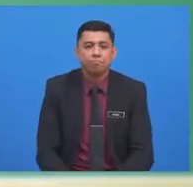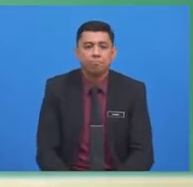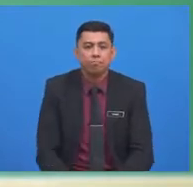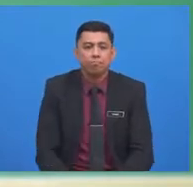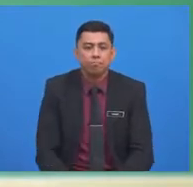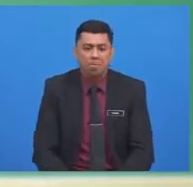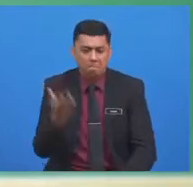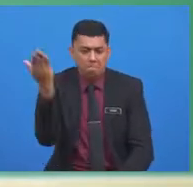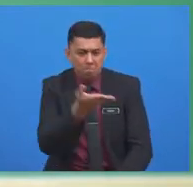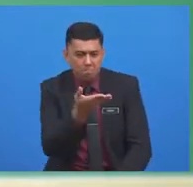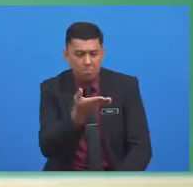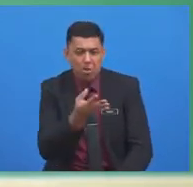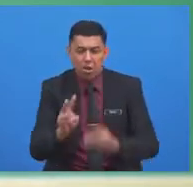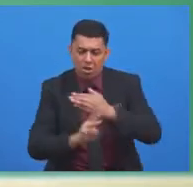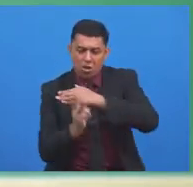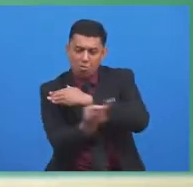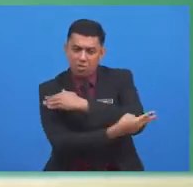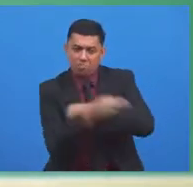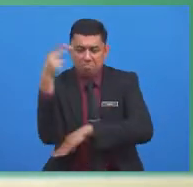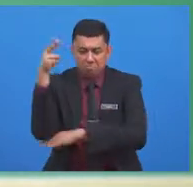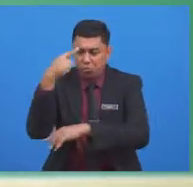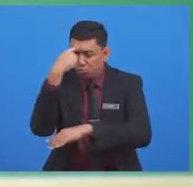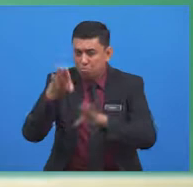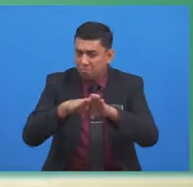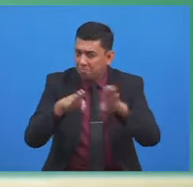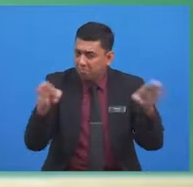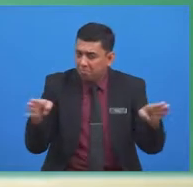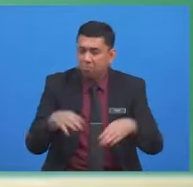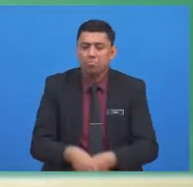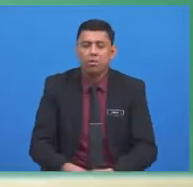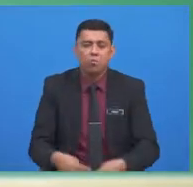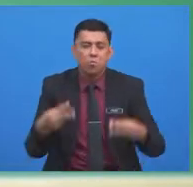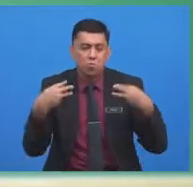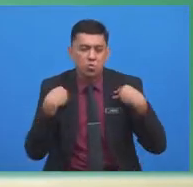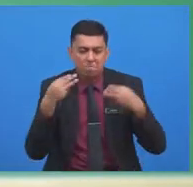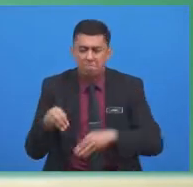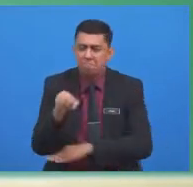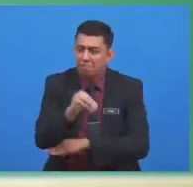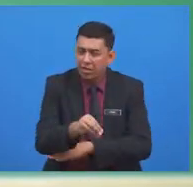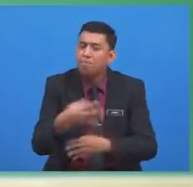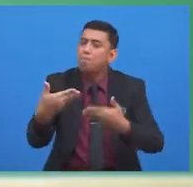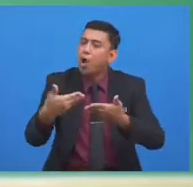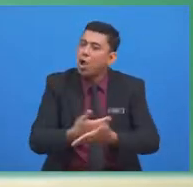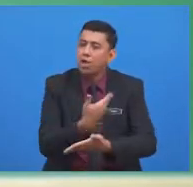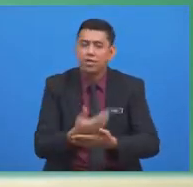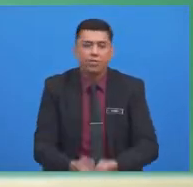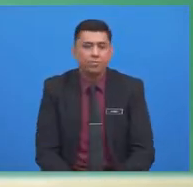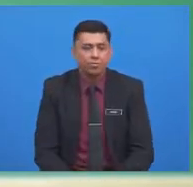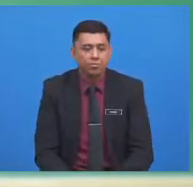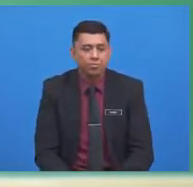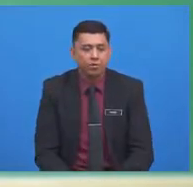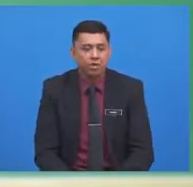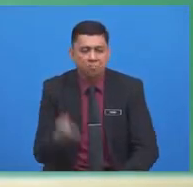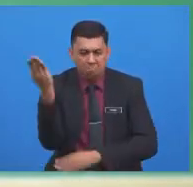Penebangan kawasan hutan untuk pembukaan dan mewujudkan kawasan pertanian baru, manusia akan